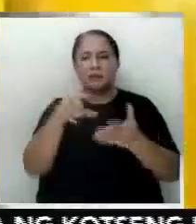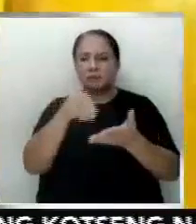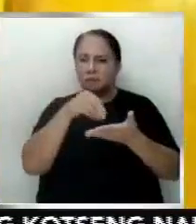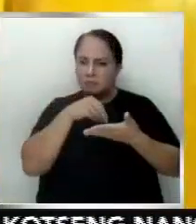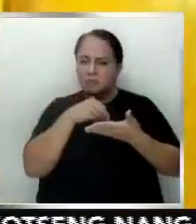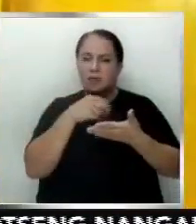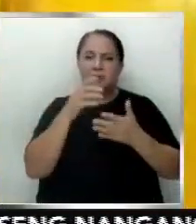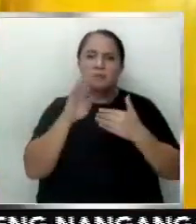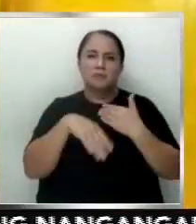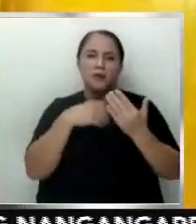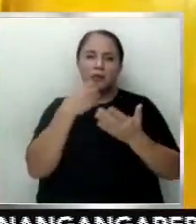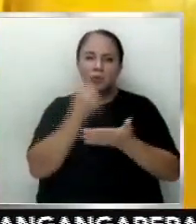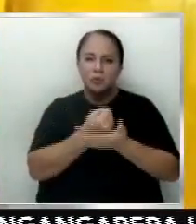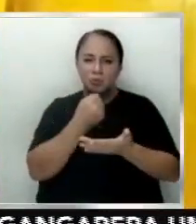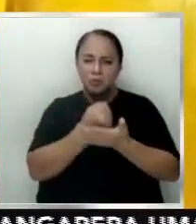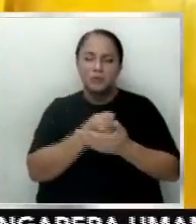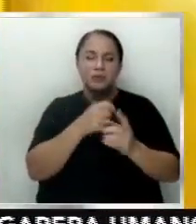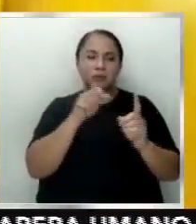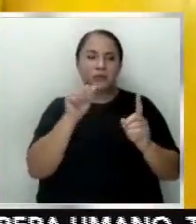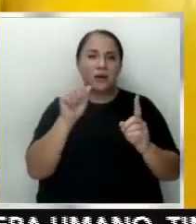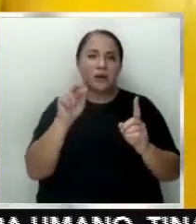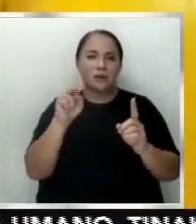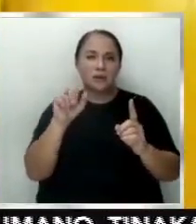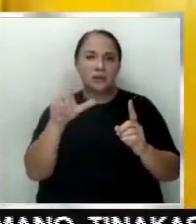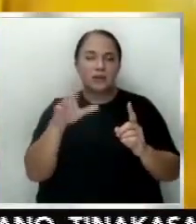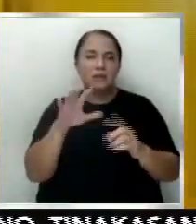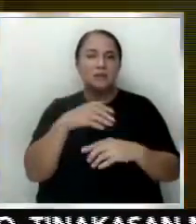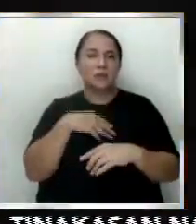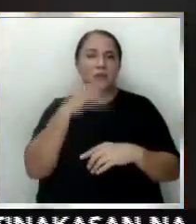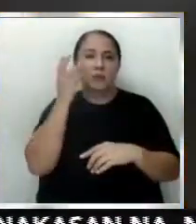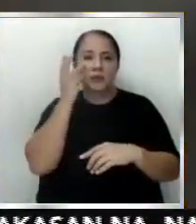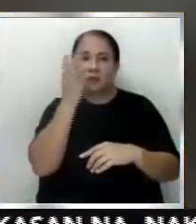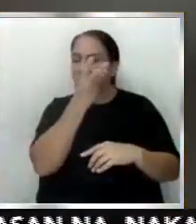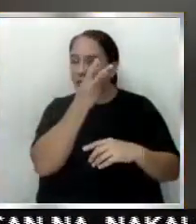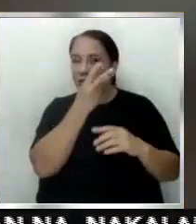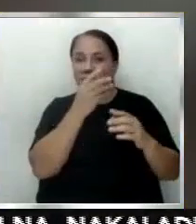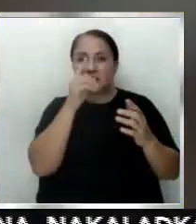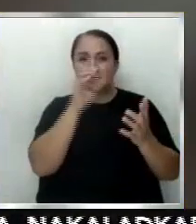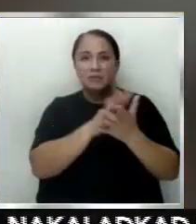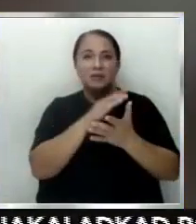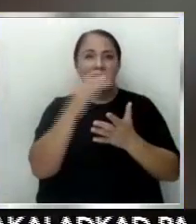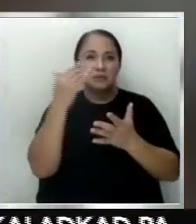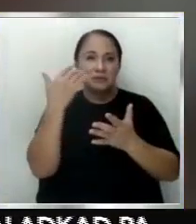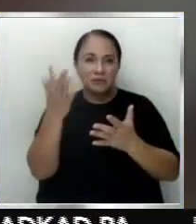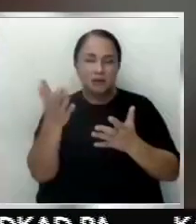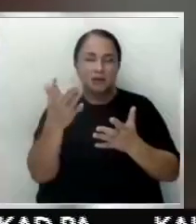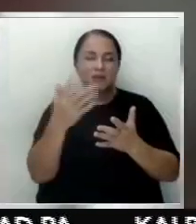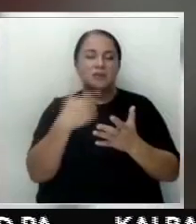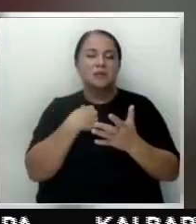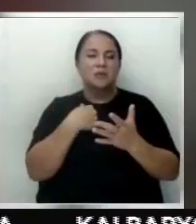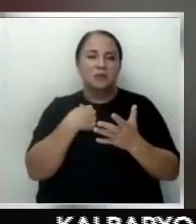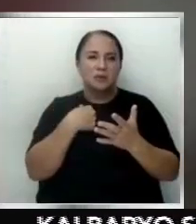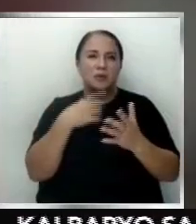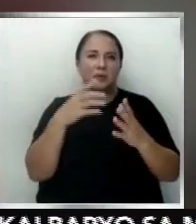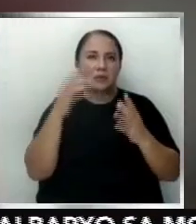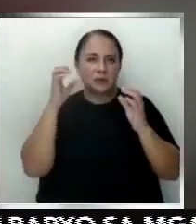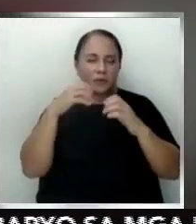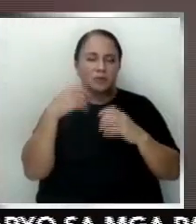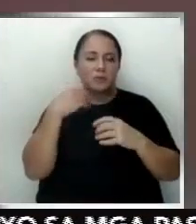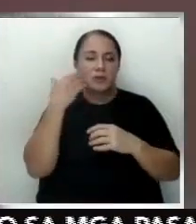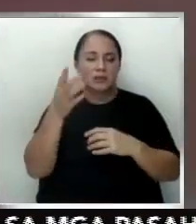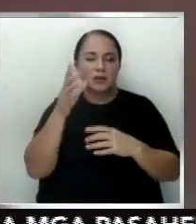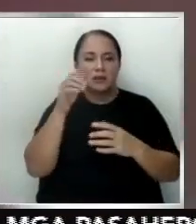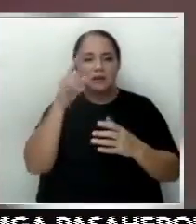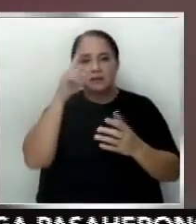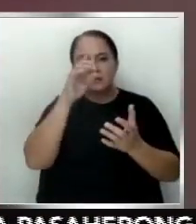Si Arcel Bigayan, byuda ng dating empleyado ng Saudi OJ, umaasang may matatanggap. Pumanaw daw sa sakit ang kanyang